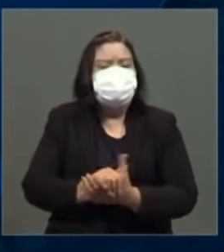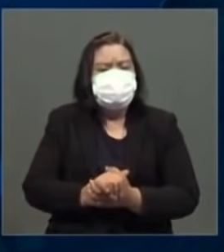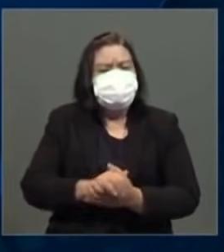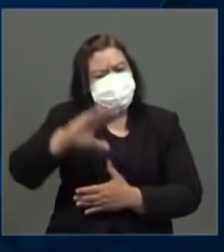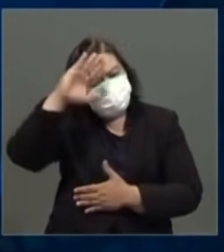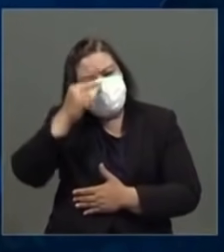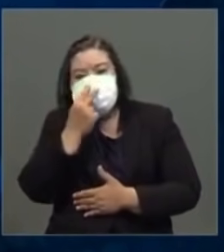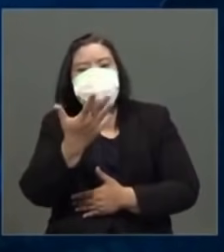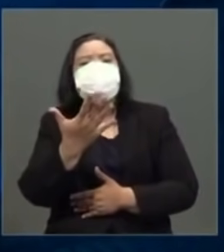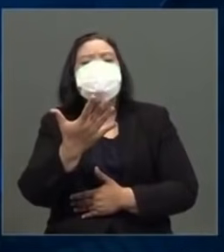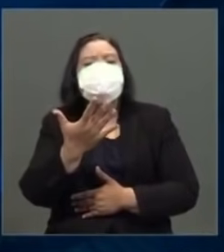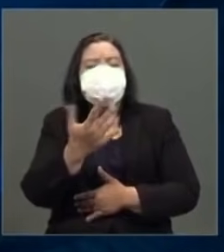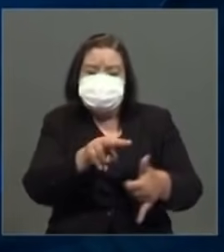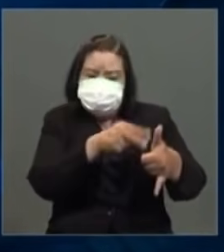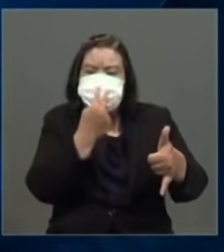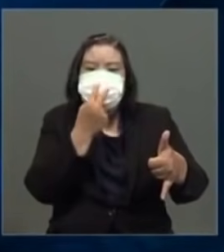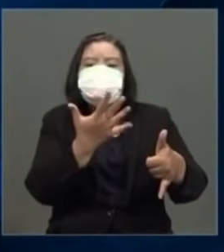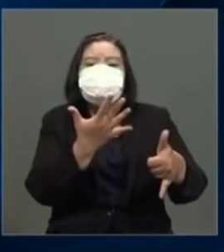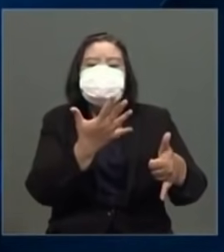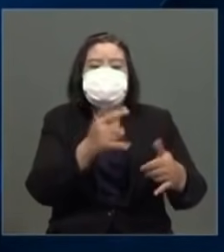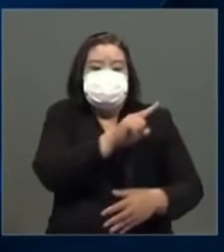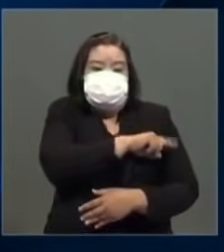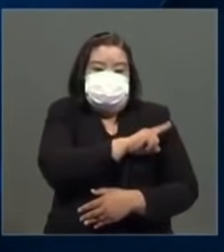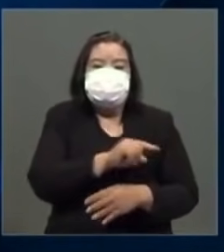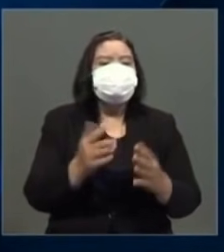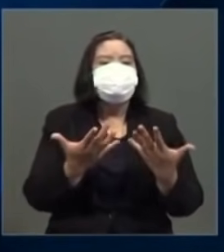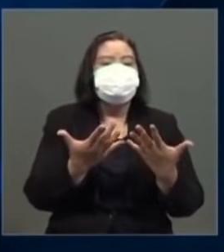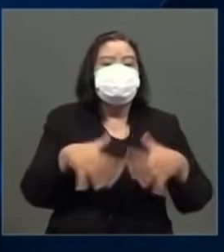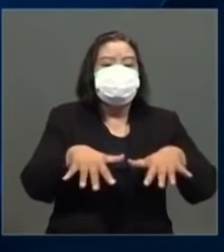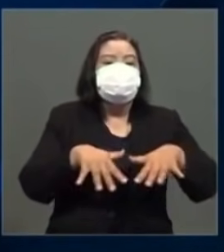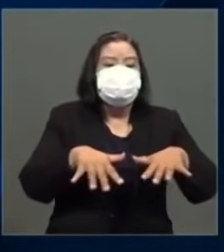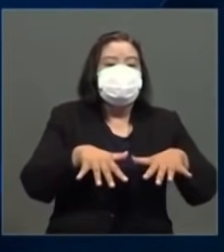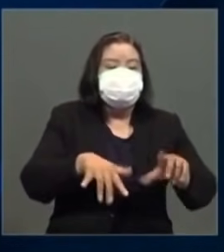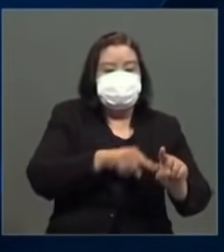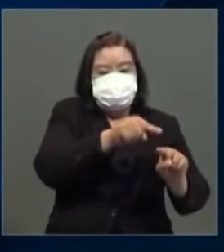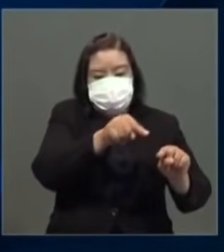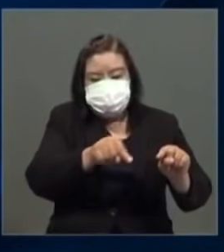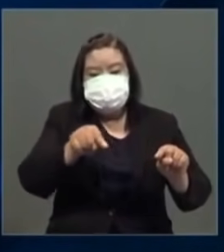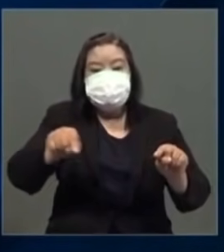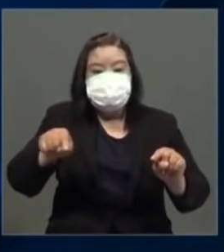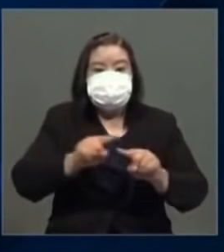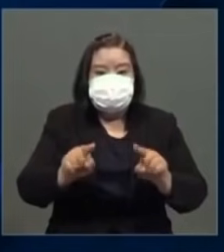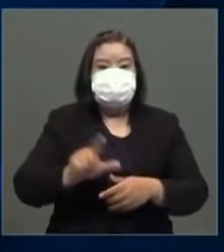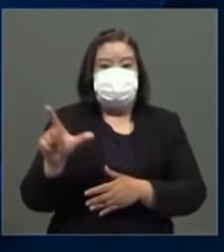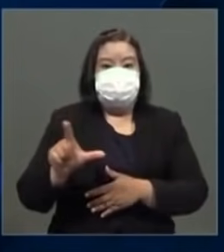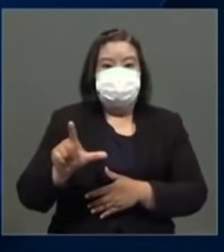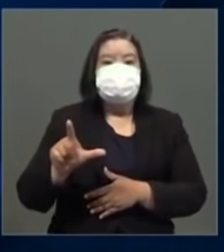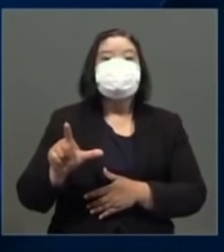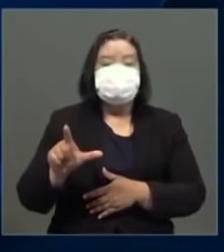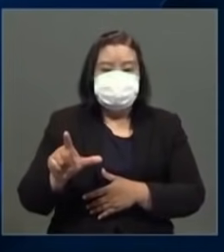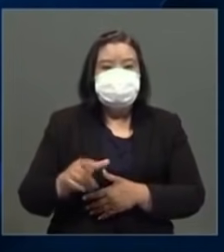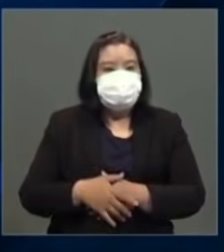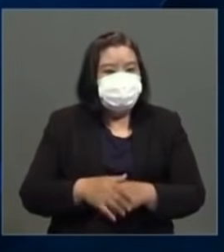มีอาการน้อยซะอีกนะครับสีขาวคือกลุ่มไม่มีอาการอะซิมโทมาติกคือไม่มีอาการนะครับส่วนกลุ่มสีเหลืองก็พุ่งขึ้นเหมือนกันนะ